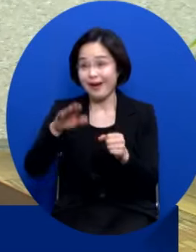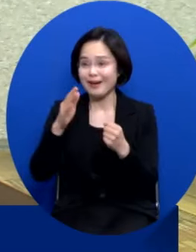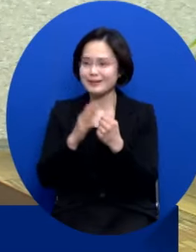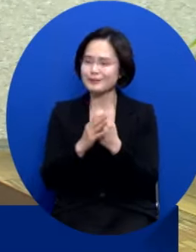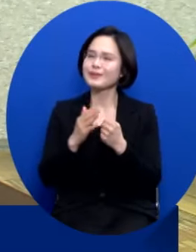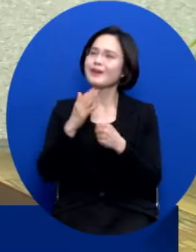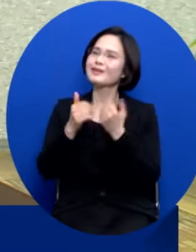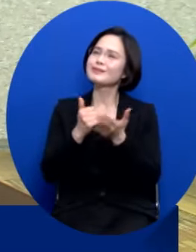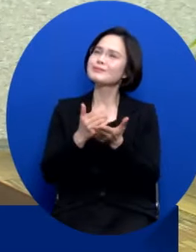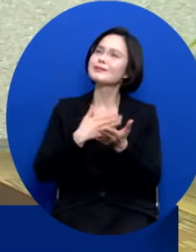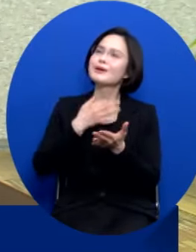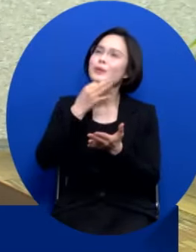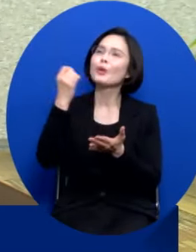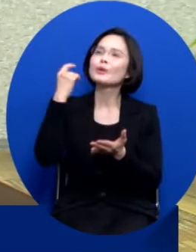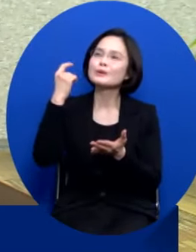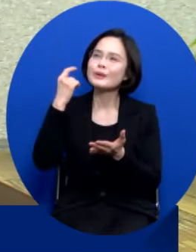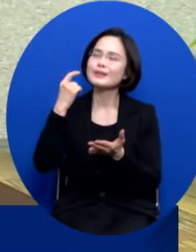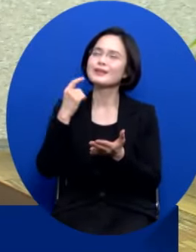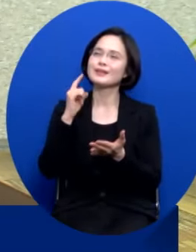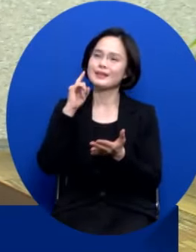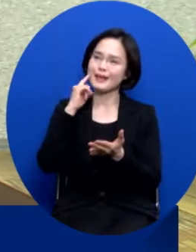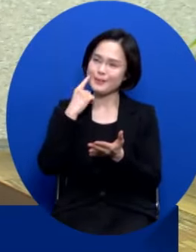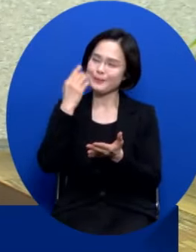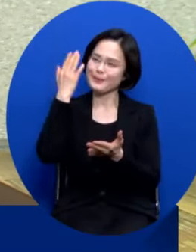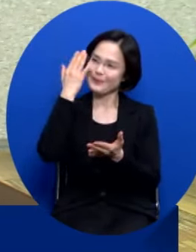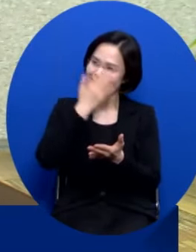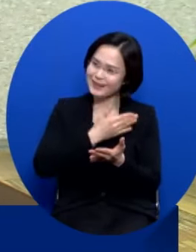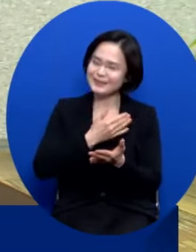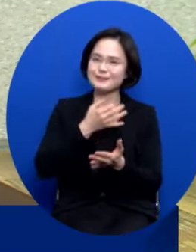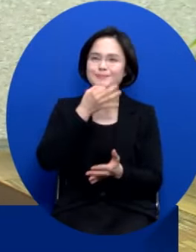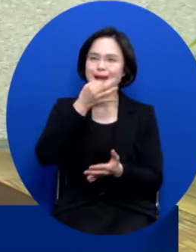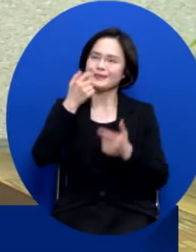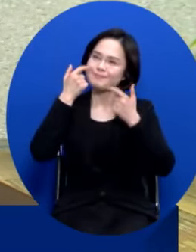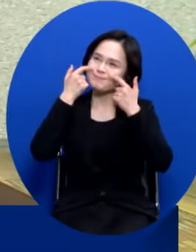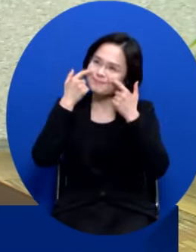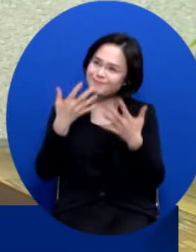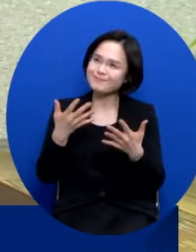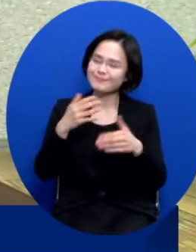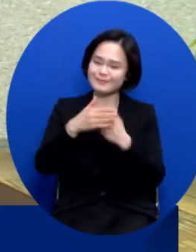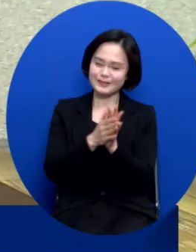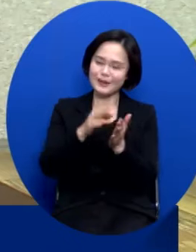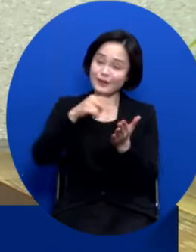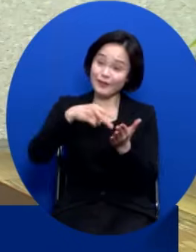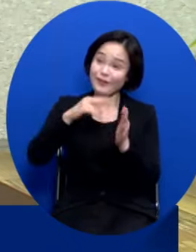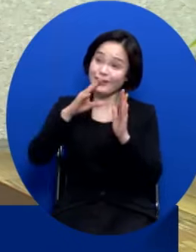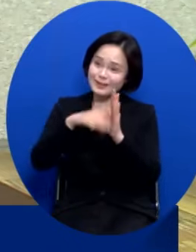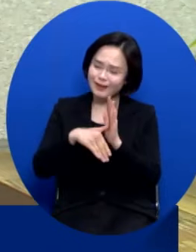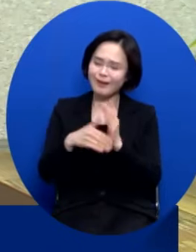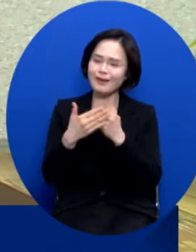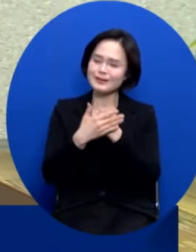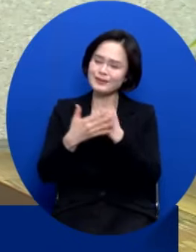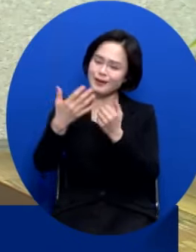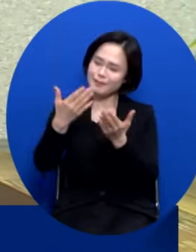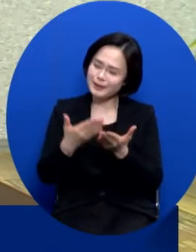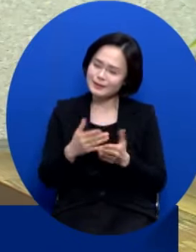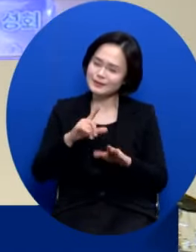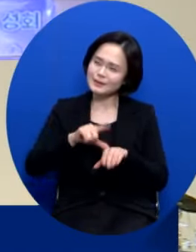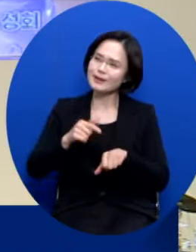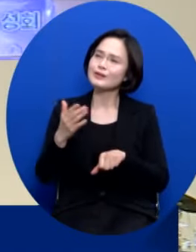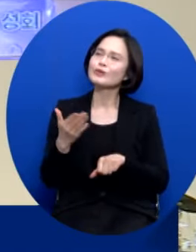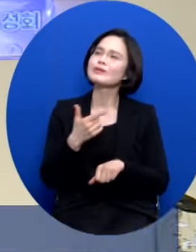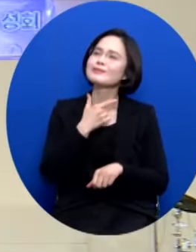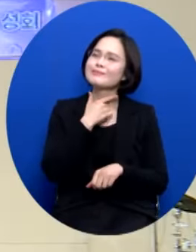곱게 또 발음은 정확하게 내가 읽는 성경으로 인해서 은혜 받을 수 있는 시간이